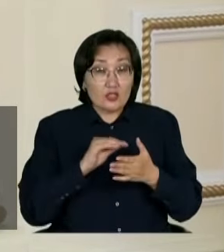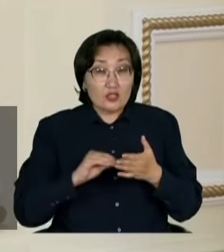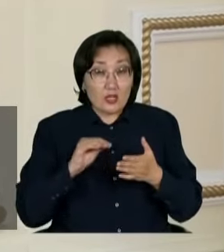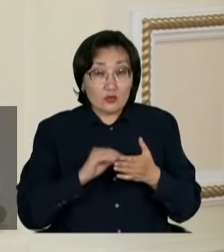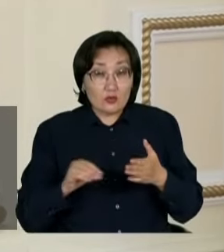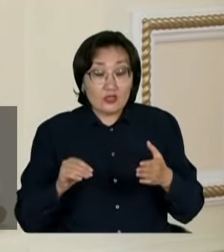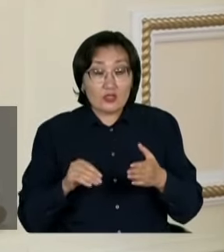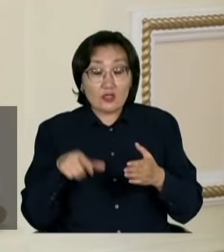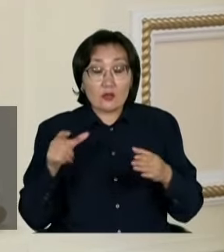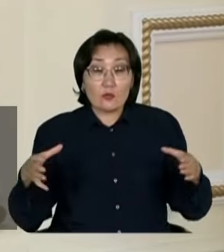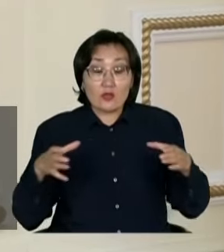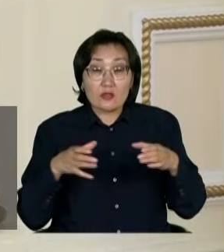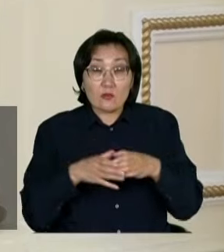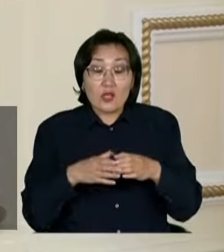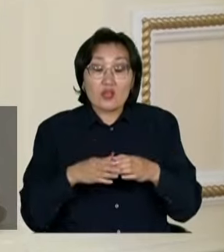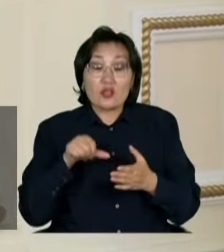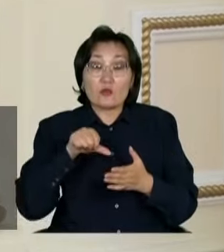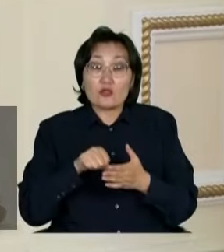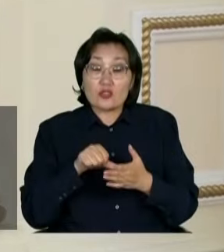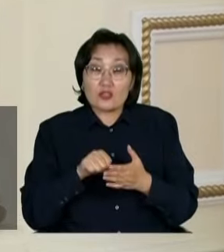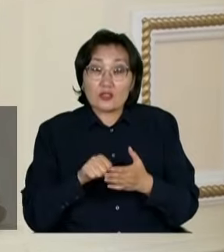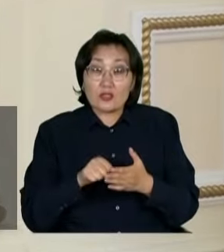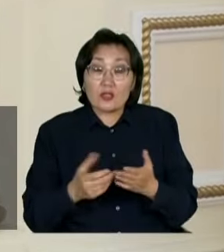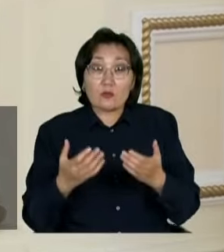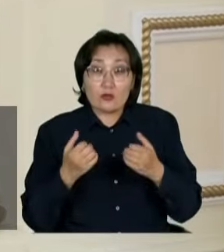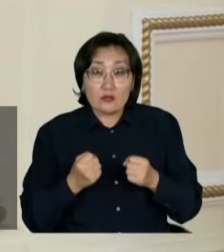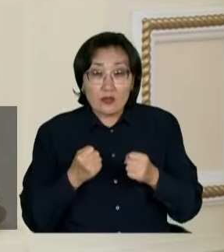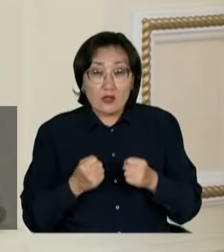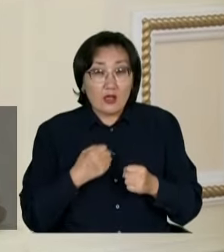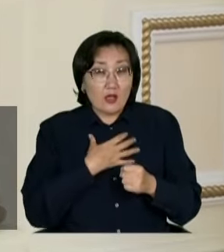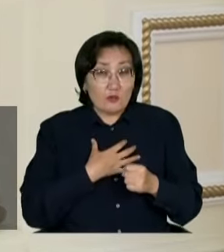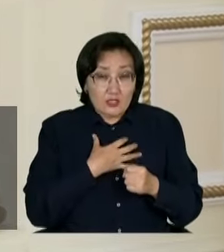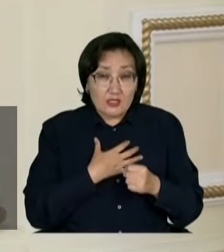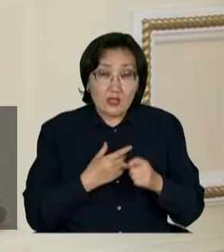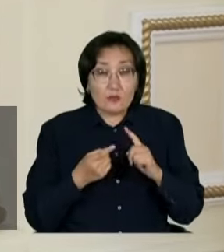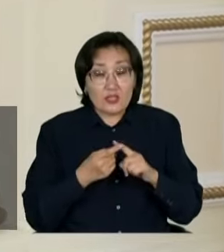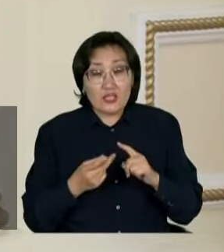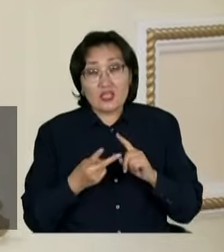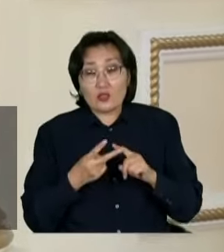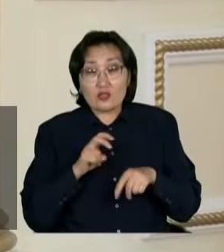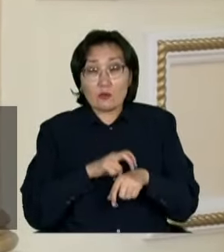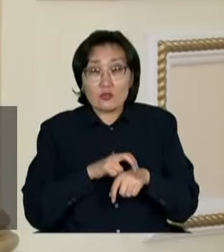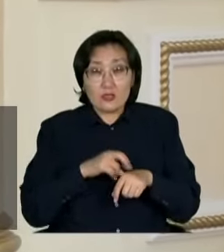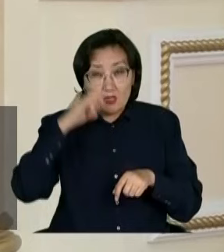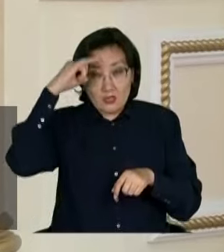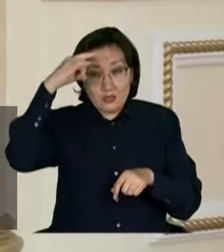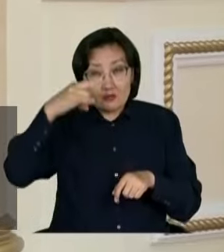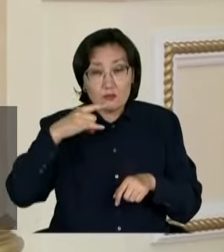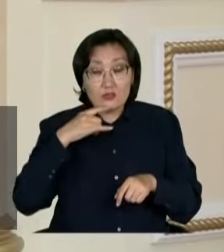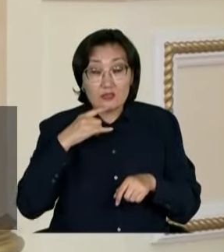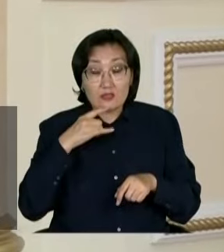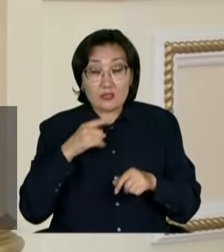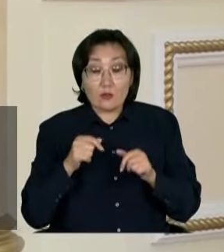одағына мүшелікке үміткер болып қабылдандым. Шынымды айтсам, толқып, бір жағынан қорқып қобалжып тұрмын, бірақ қазақта айтады, елемеген бұтақ көз шығарады